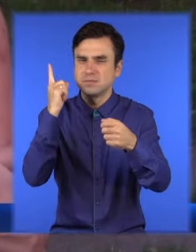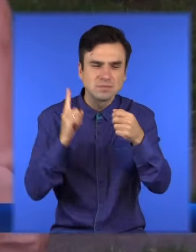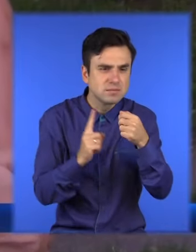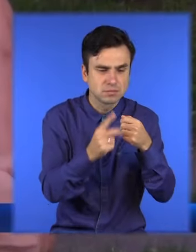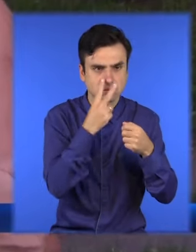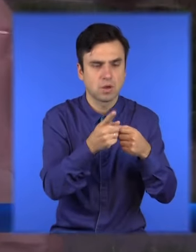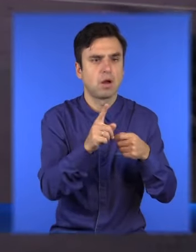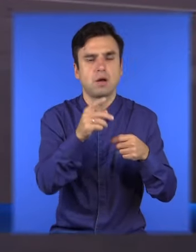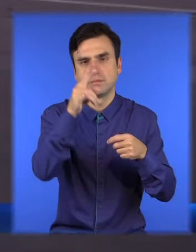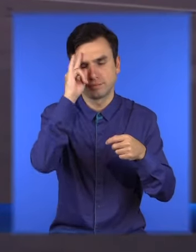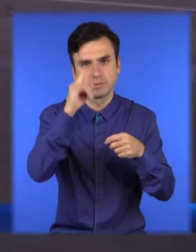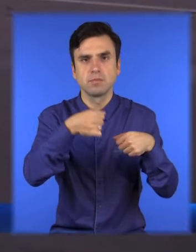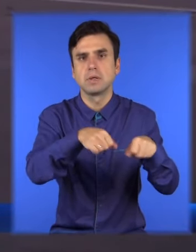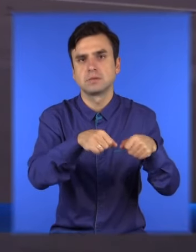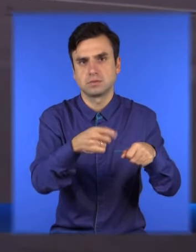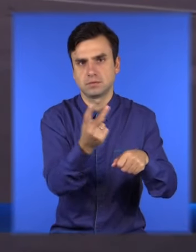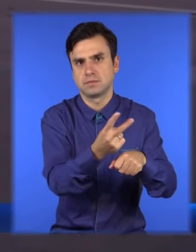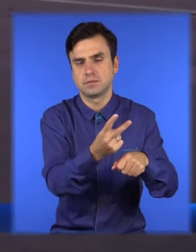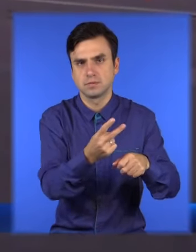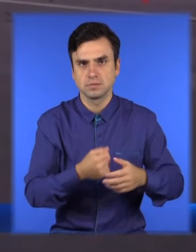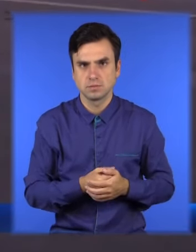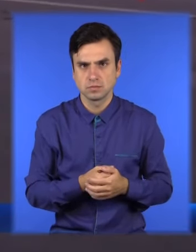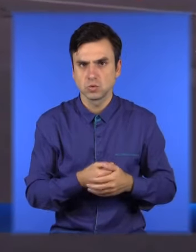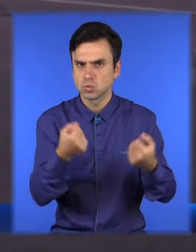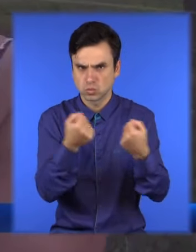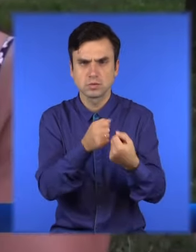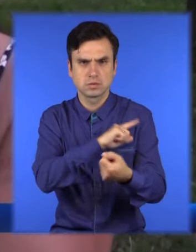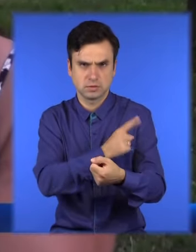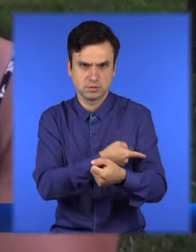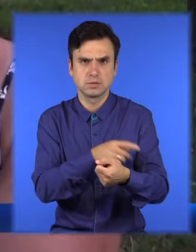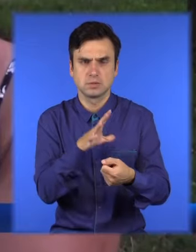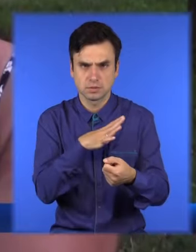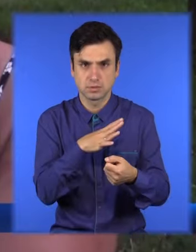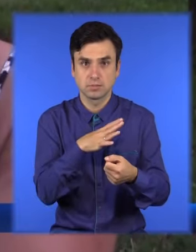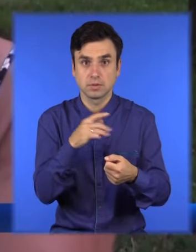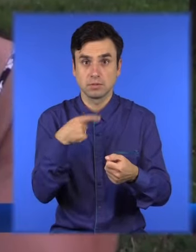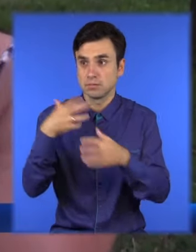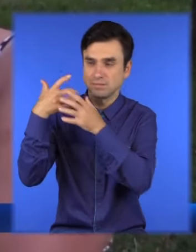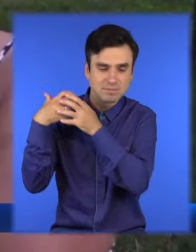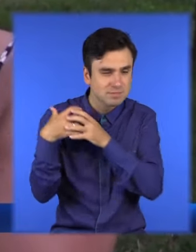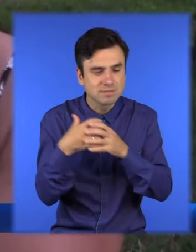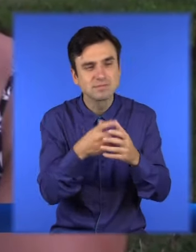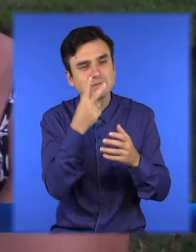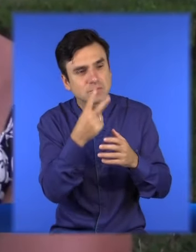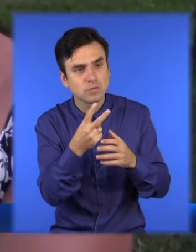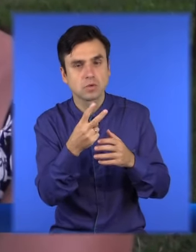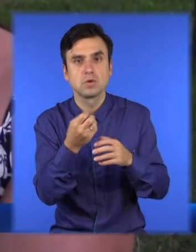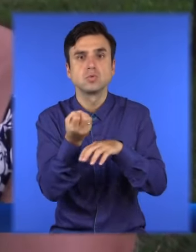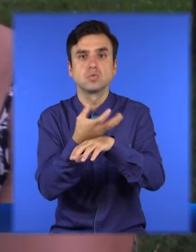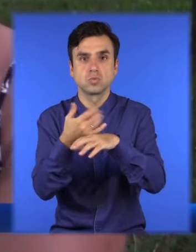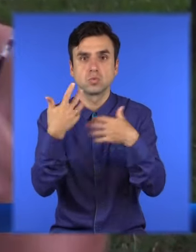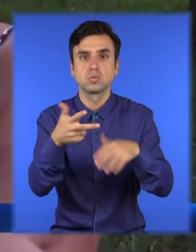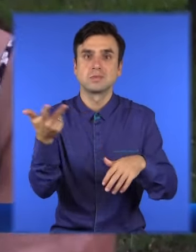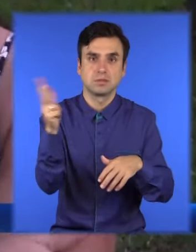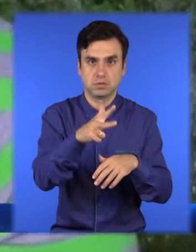що тут мотоцикл з мотоциклом. Ну, був сильний удар. Ми вже вийшли, вже три швидкі стояли. Одна, потім одну забрали, виїхали, одна